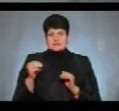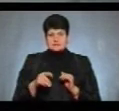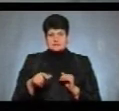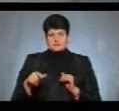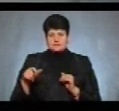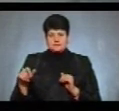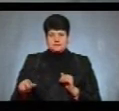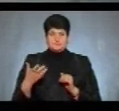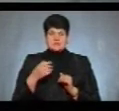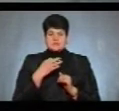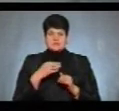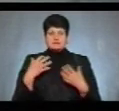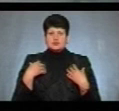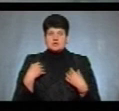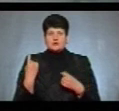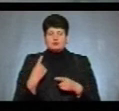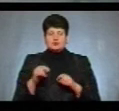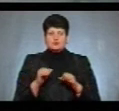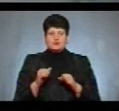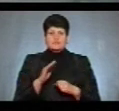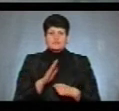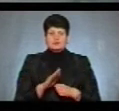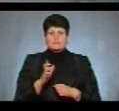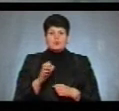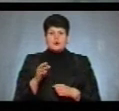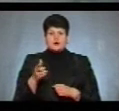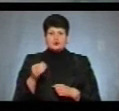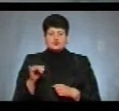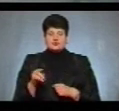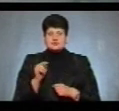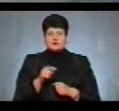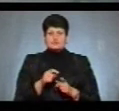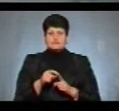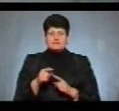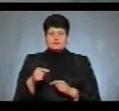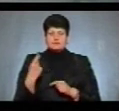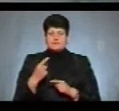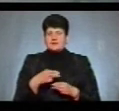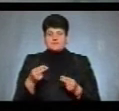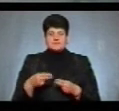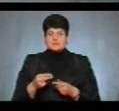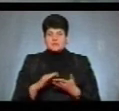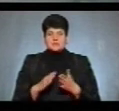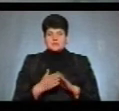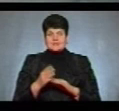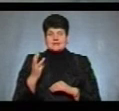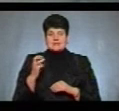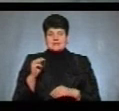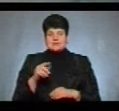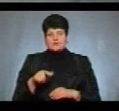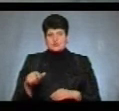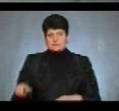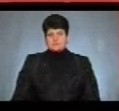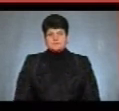повідомив начальник обласного управління охорони здоров'я населення Володимир Богайчук. За його словами, на Тернопільщині не уклали декларації 300 тисяч осіб.